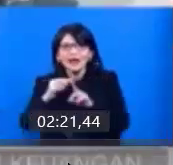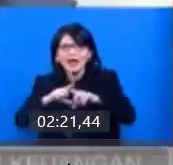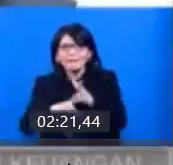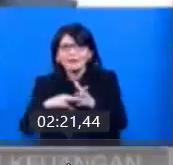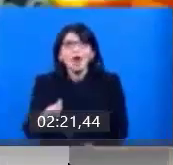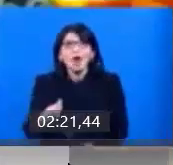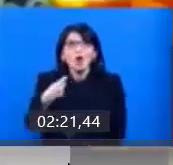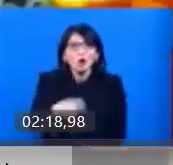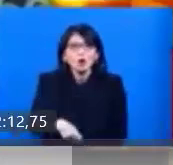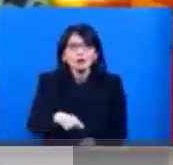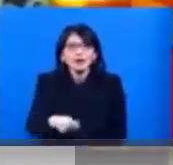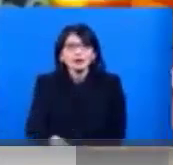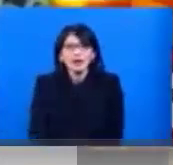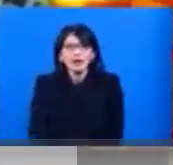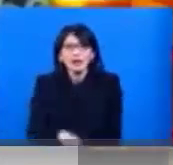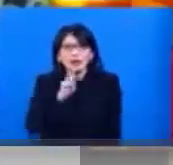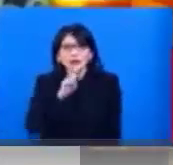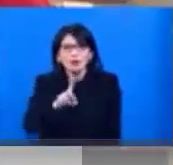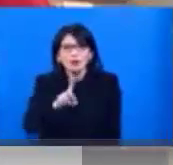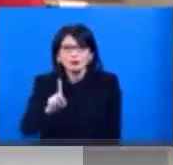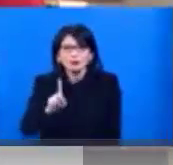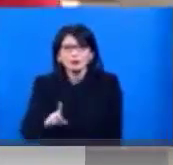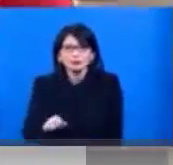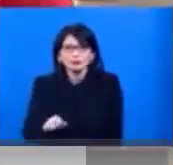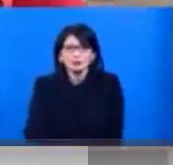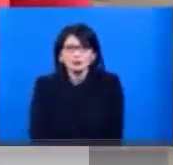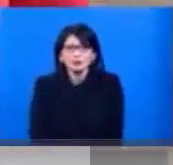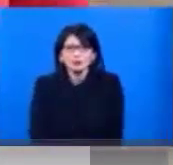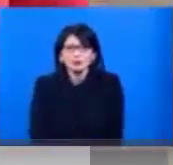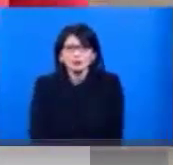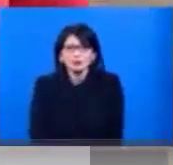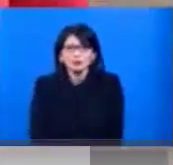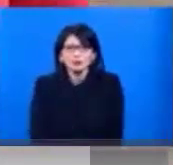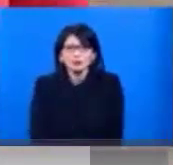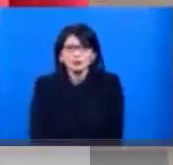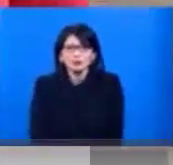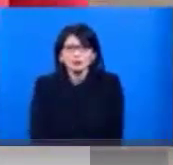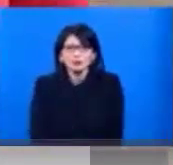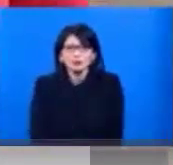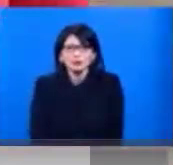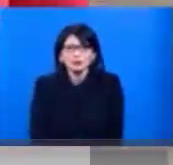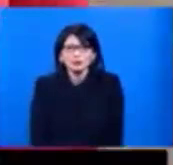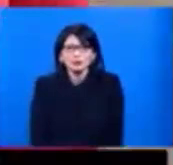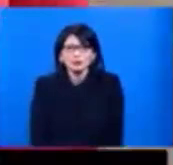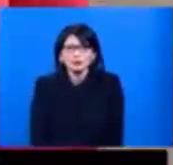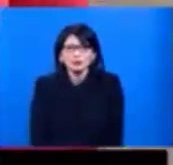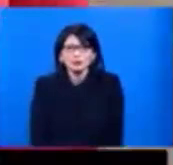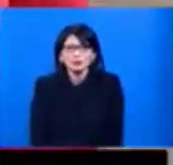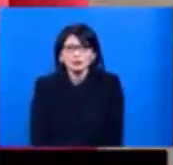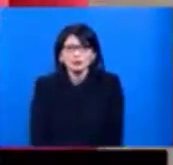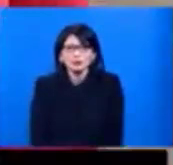tenaga surya. Sekitar 21 miliar, Pak. Saya ada kurang Terima kasih.